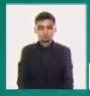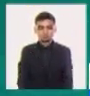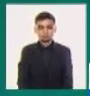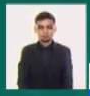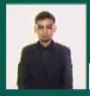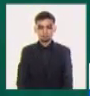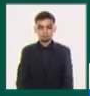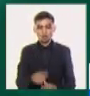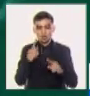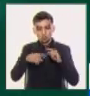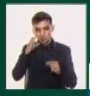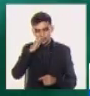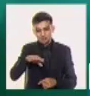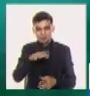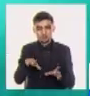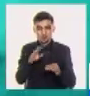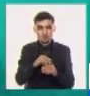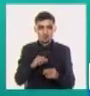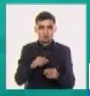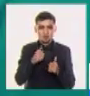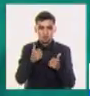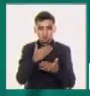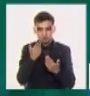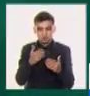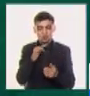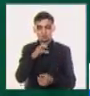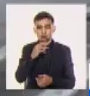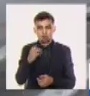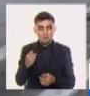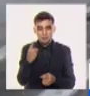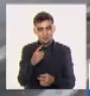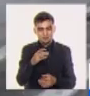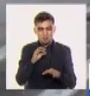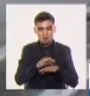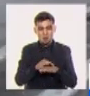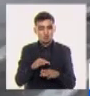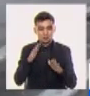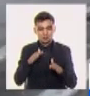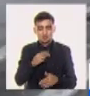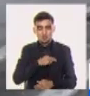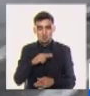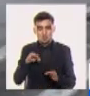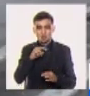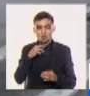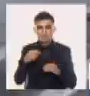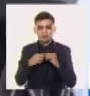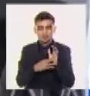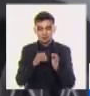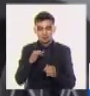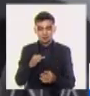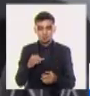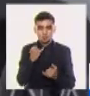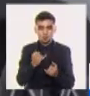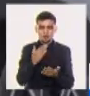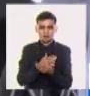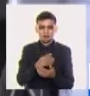А вот в остальных странах все далеко не так радужно. США по-прежнему лидируют по числу заболевших и скончавшихся от ковида. Особенно плохи